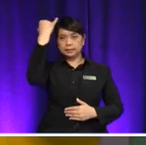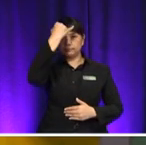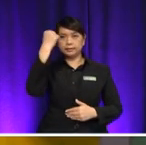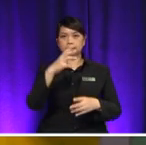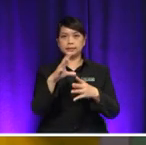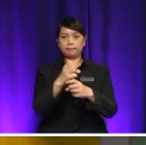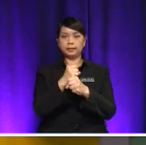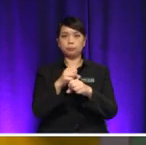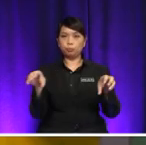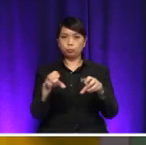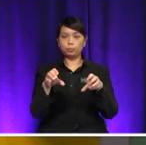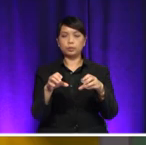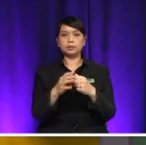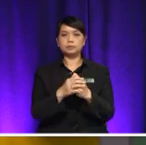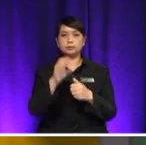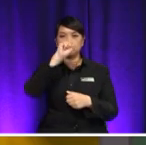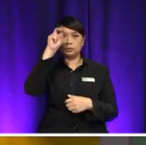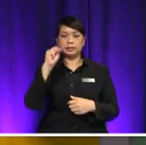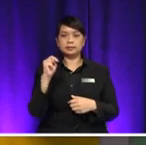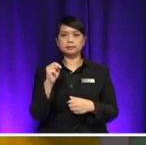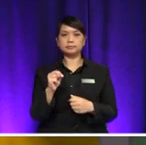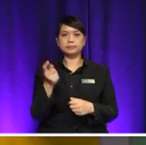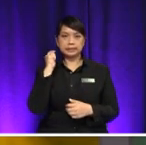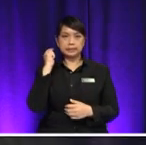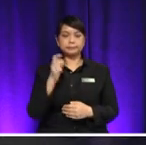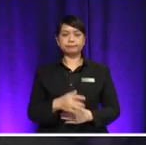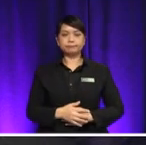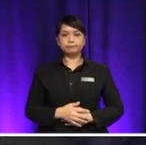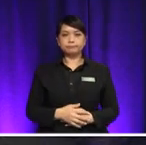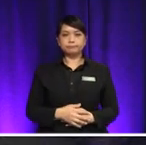masalah berkaitan dengan numbuh indeks Oke